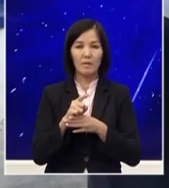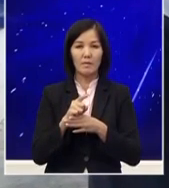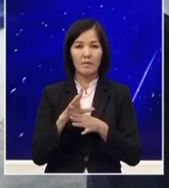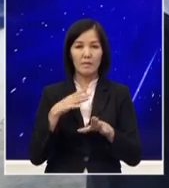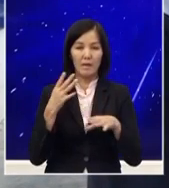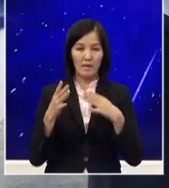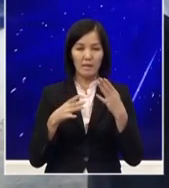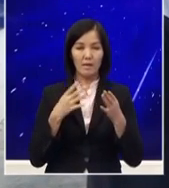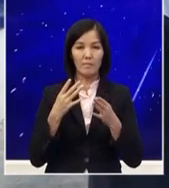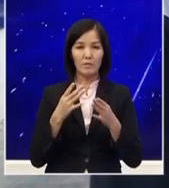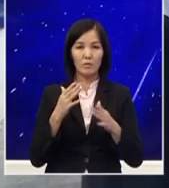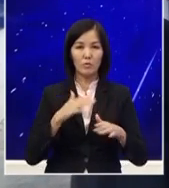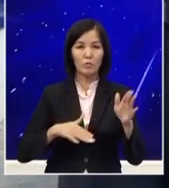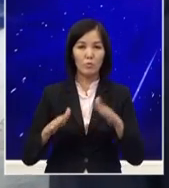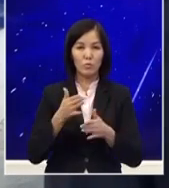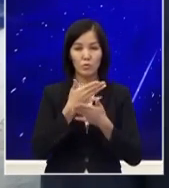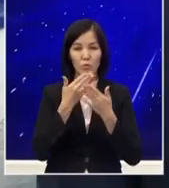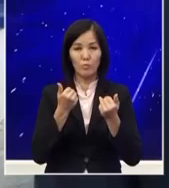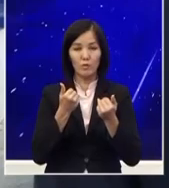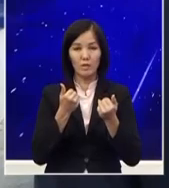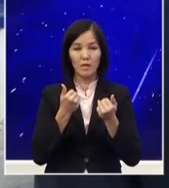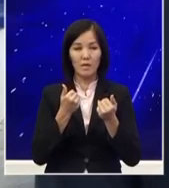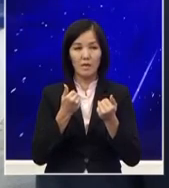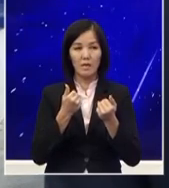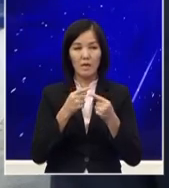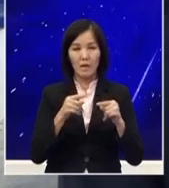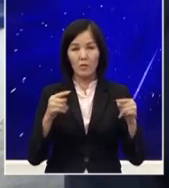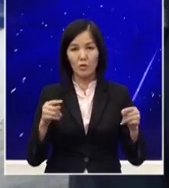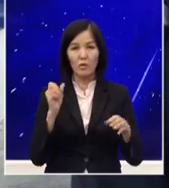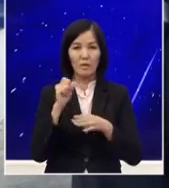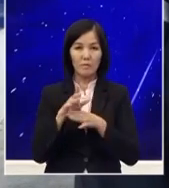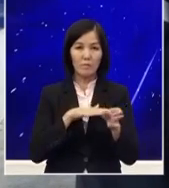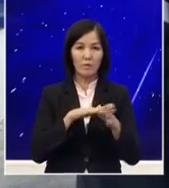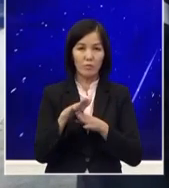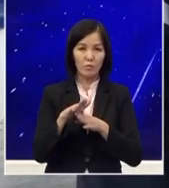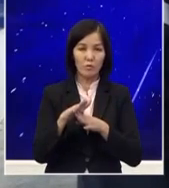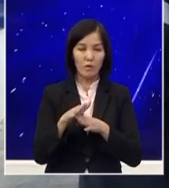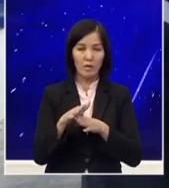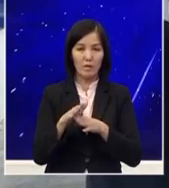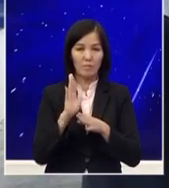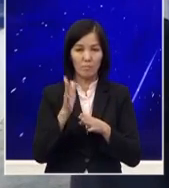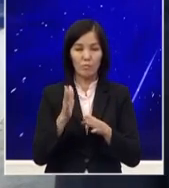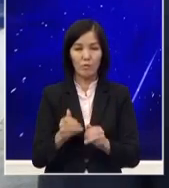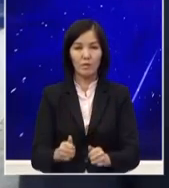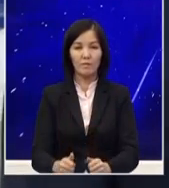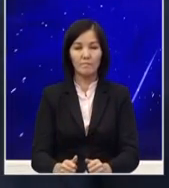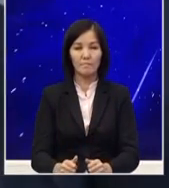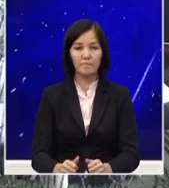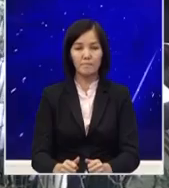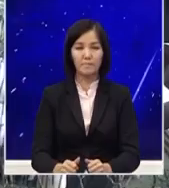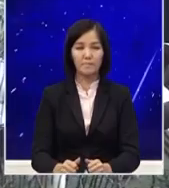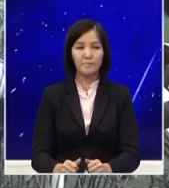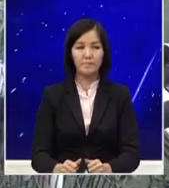дайындаймыз. Су жоқ болса да соған байланыстырып кішкене болса да енді жаңағы спорттық формасын жоғалтпау